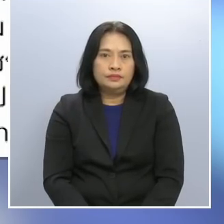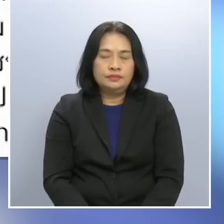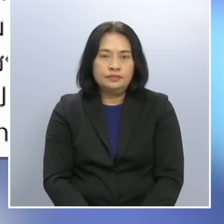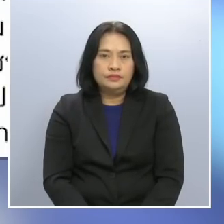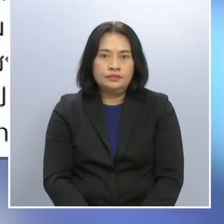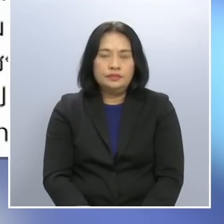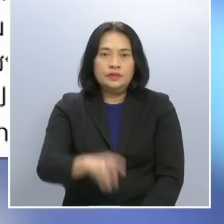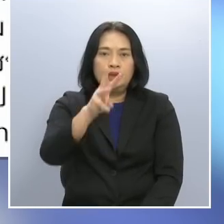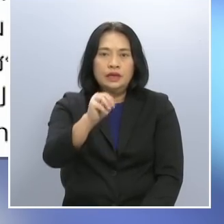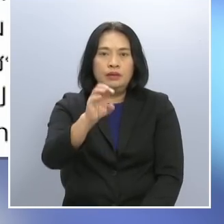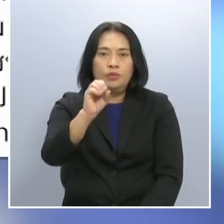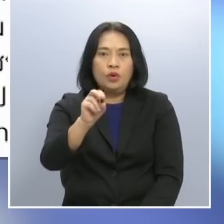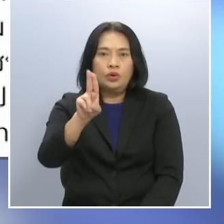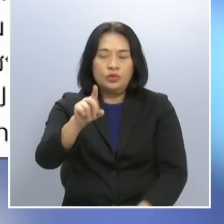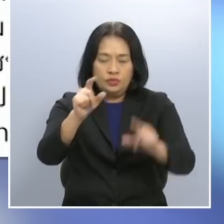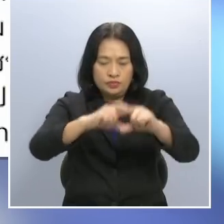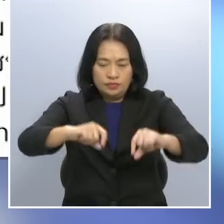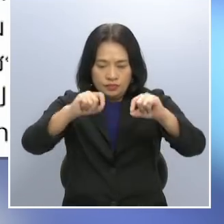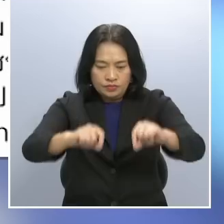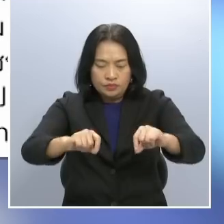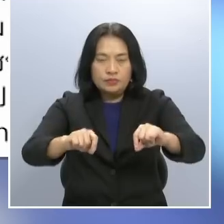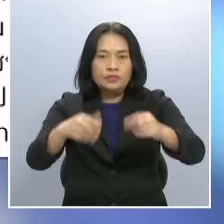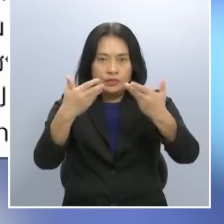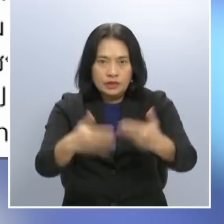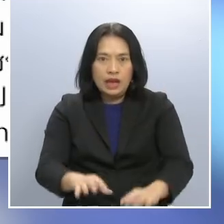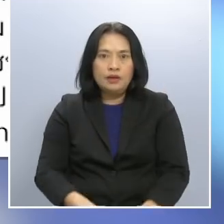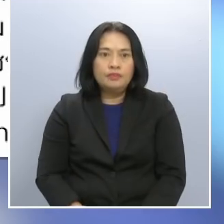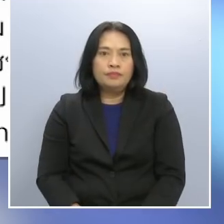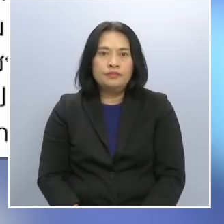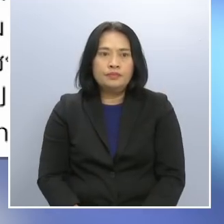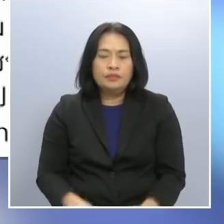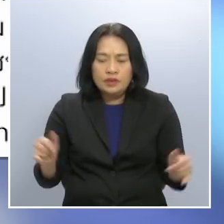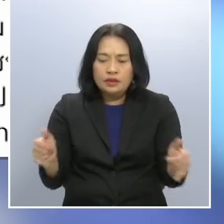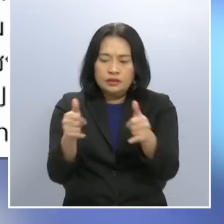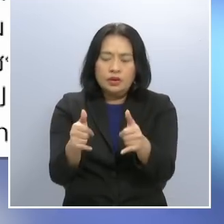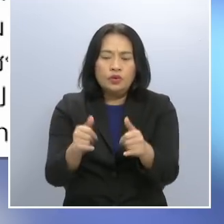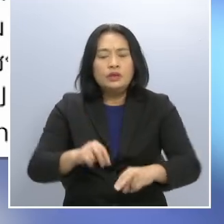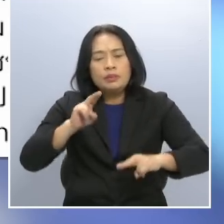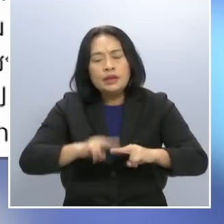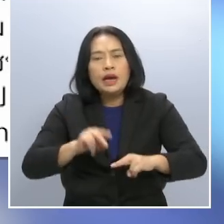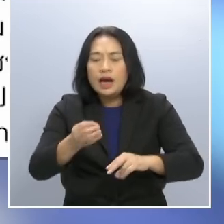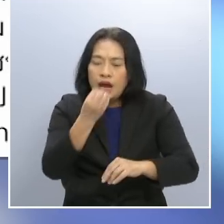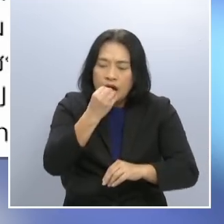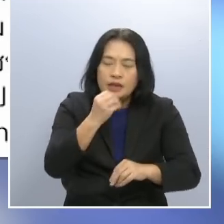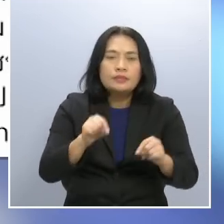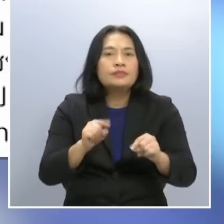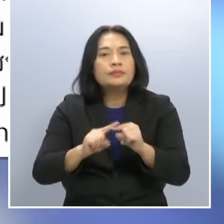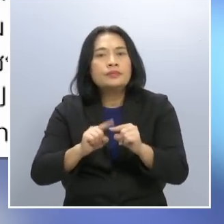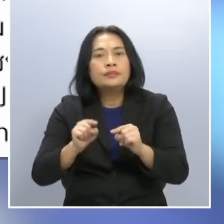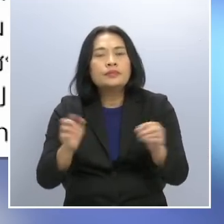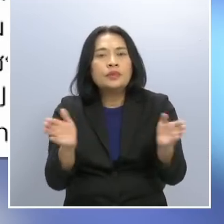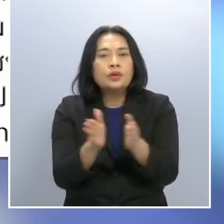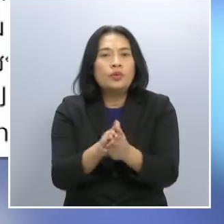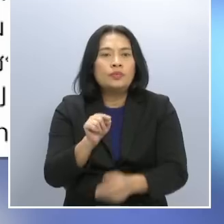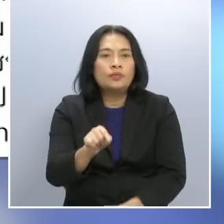MOU ไปแล้วคืนนั้นเลยเราสองคนเนี่ยก็ยังมีการไปนั่งดื่มกินกันอยู่เลย ค่ะ แล้วทำไมล่ะ